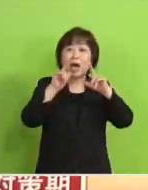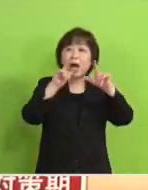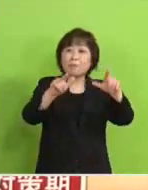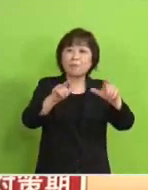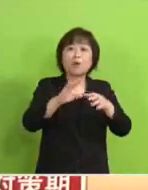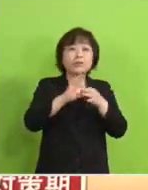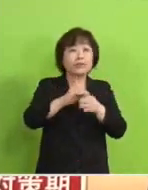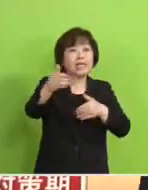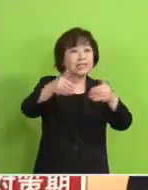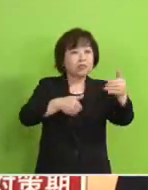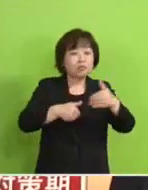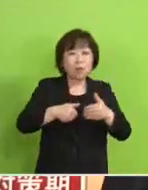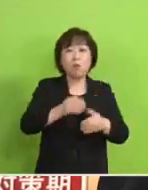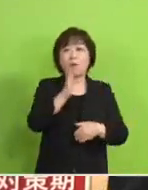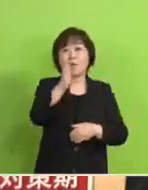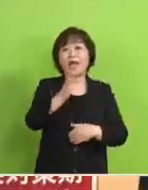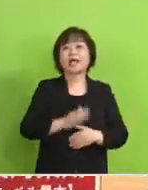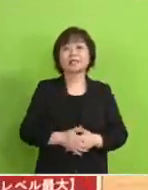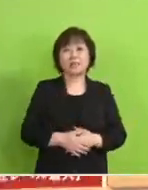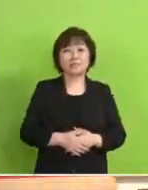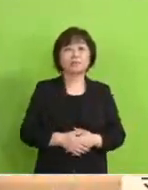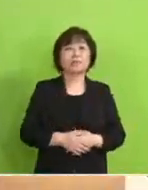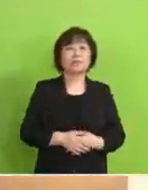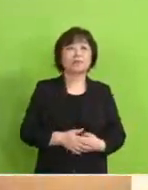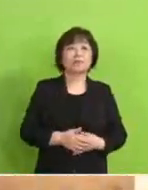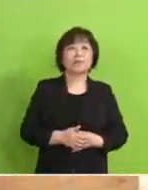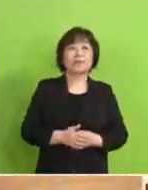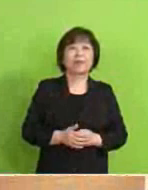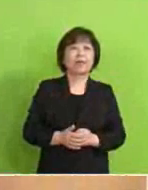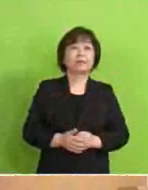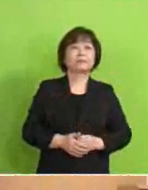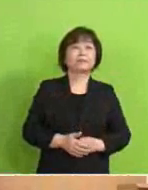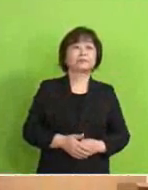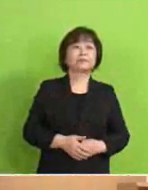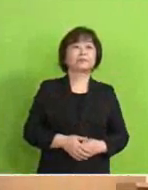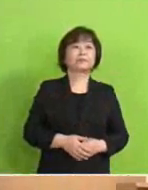表事項等に質問のある者お願いします。